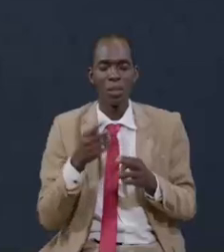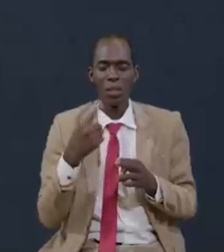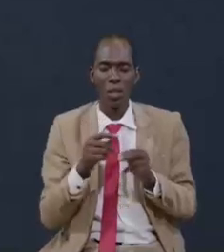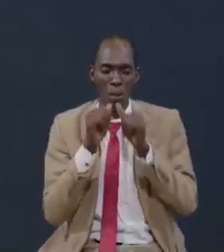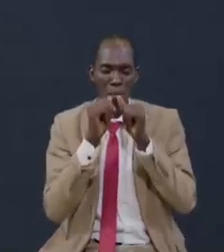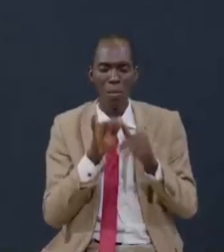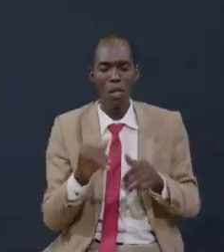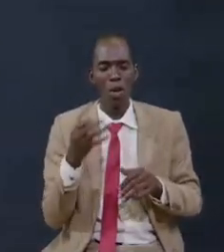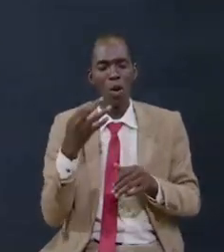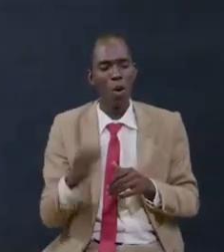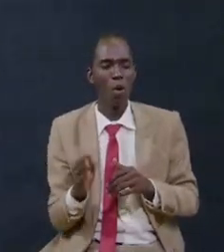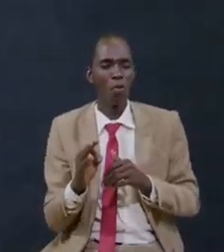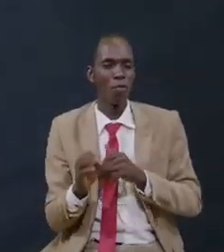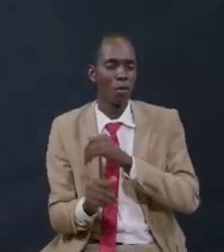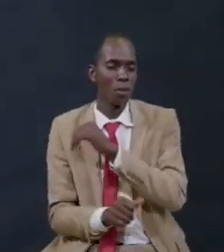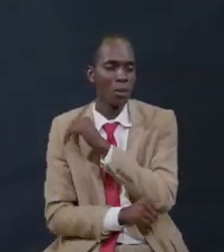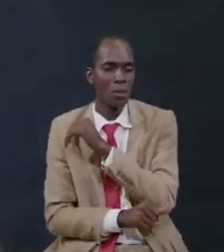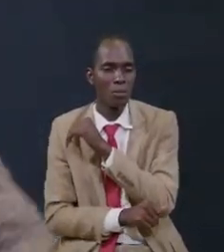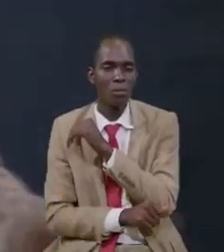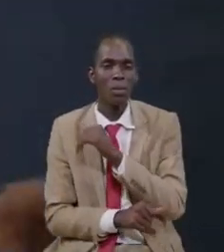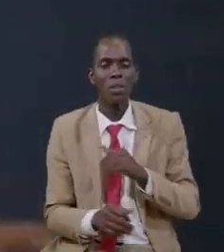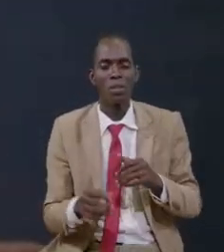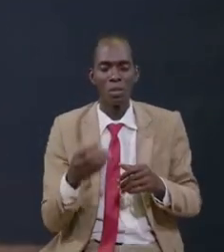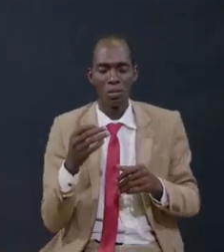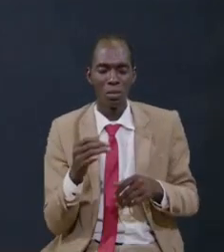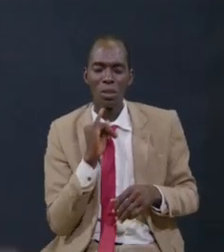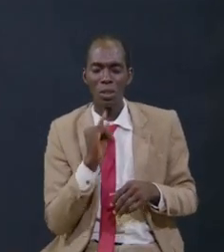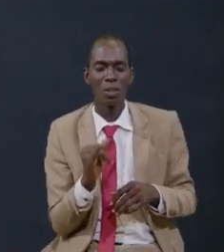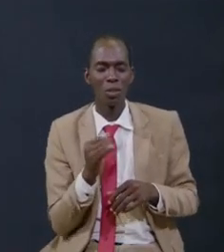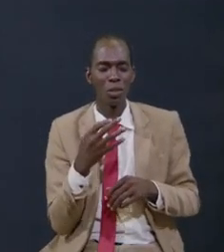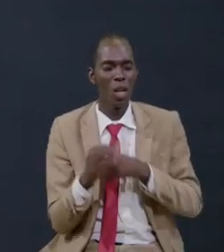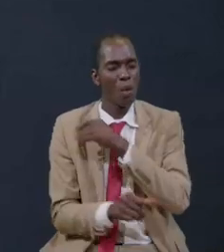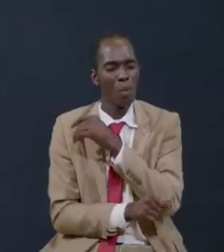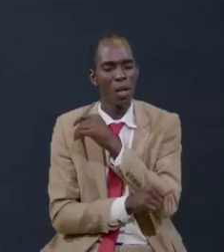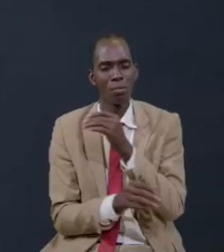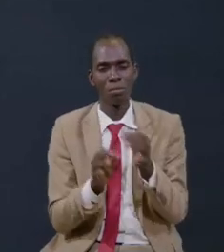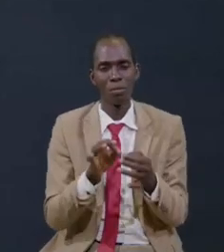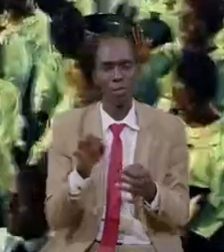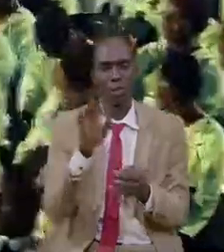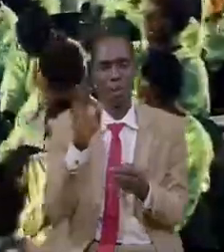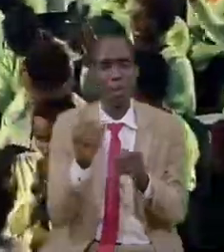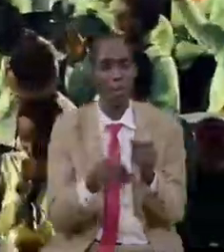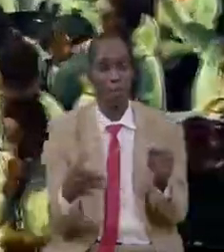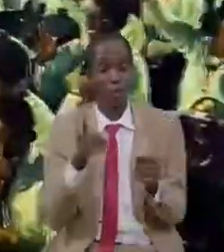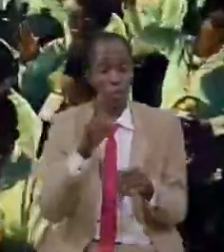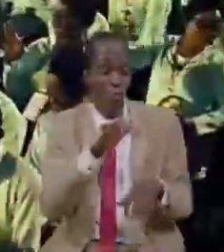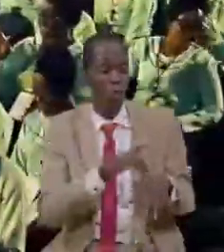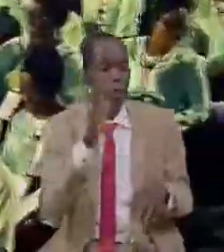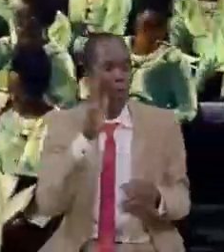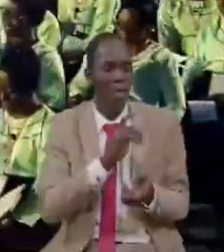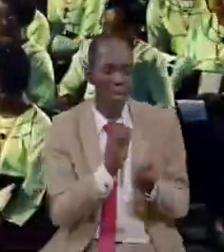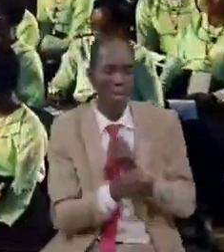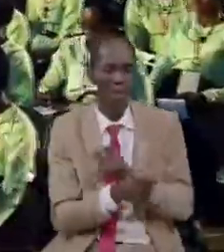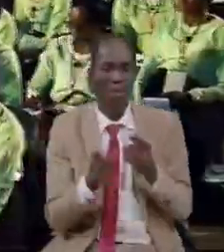physiques, les bénédictions d'Abraham spirituelles. Tout ce que tu touches sera transformé en